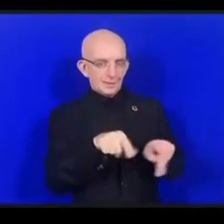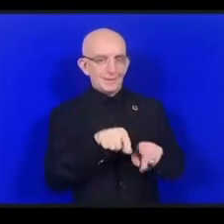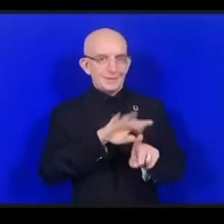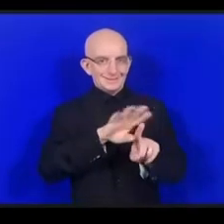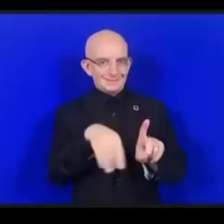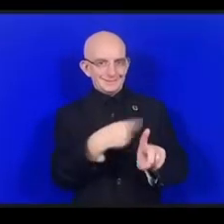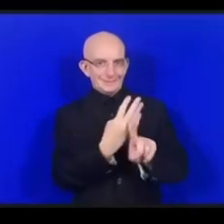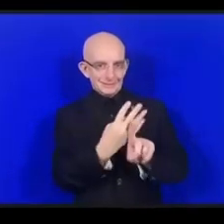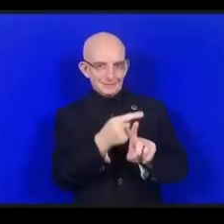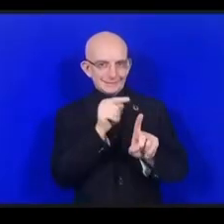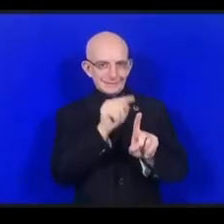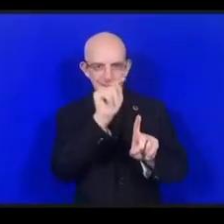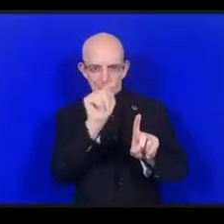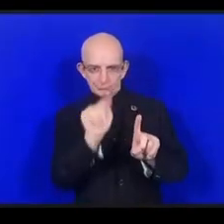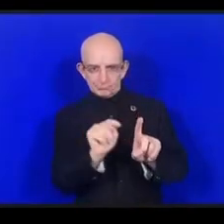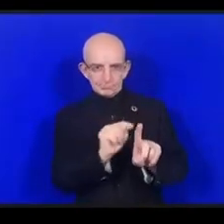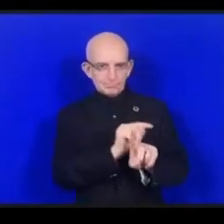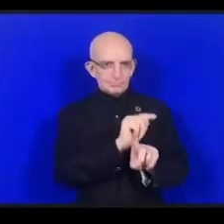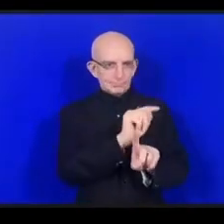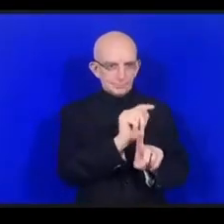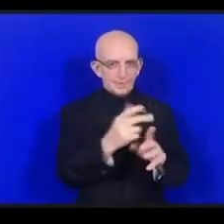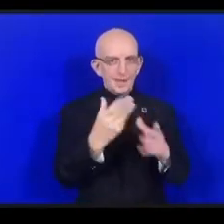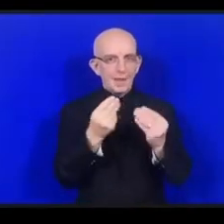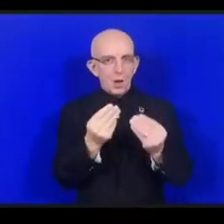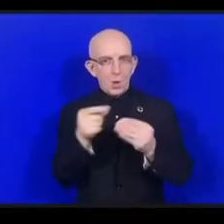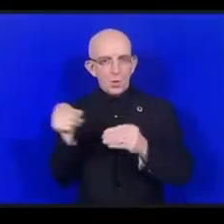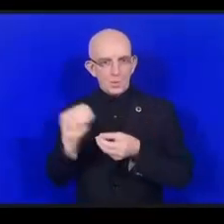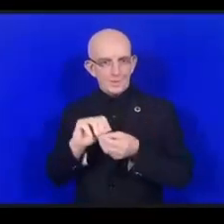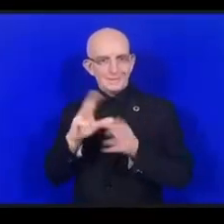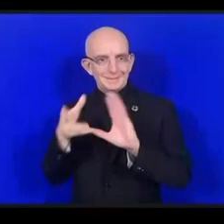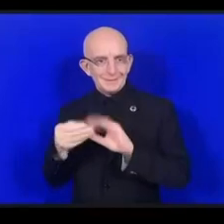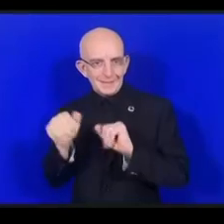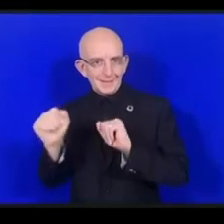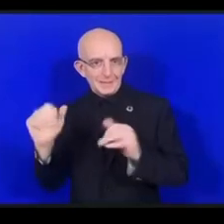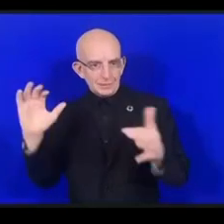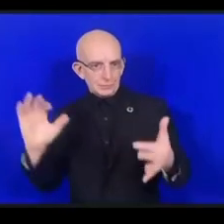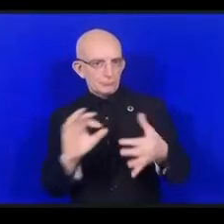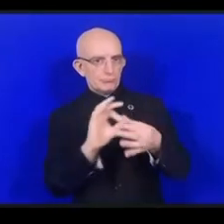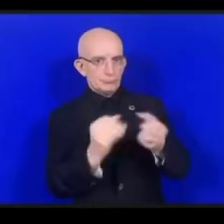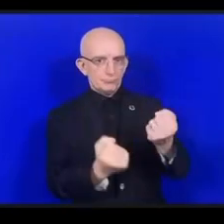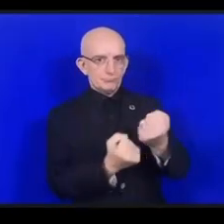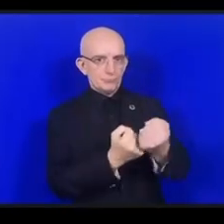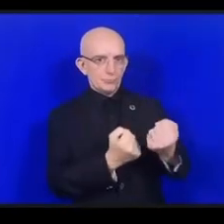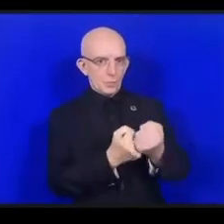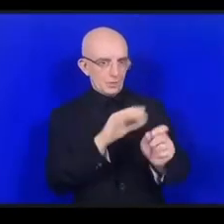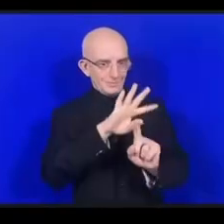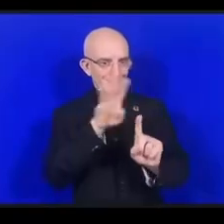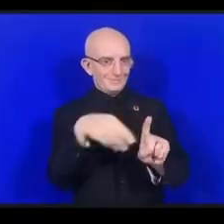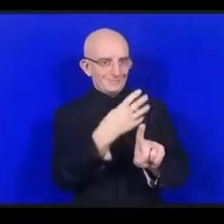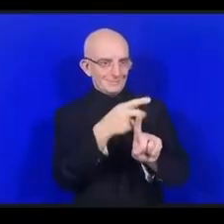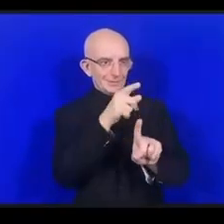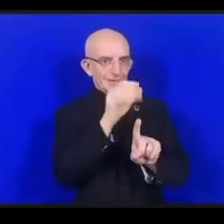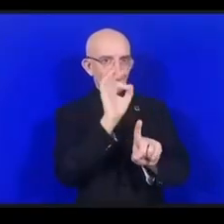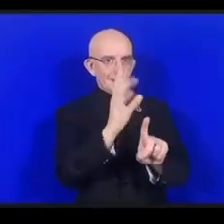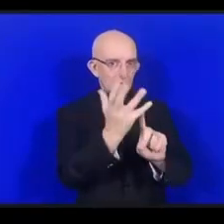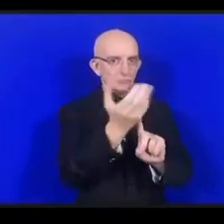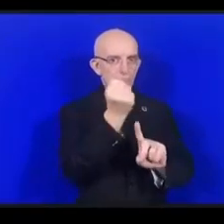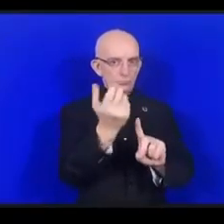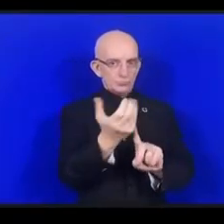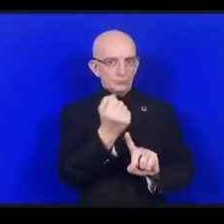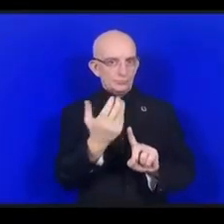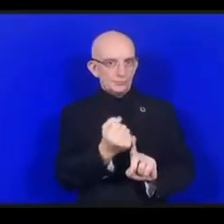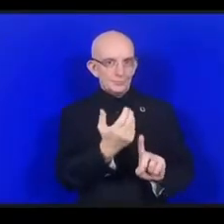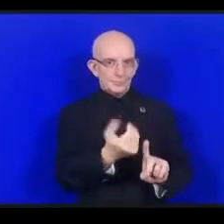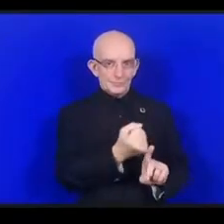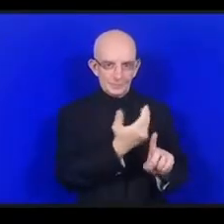就是说怎么用 IoT 来实现 SDG 的目标，我们逐渐过这个清单，比